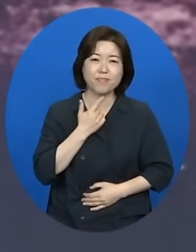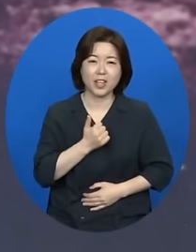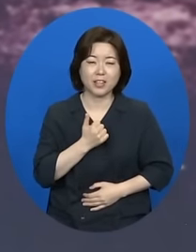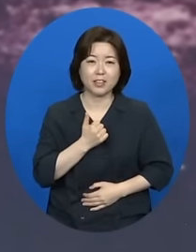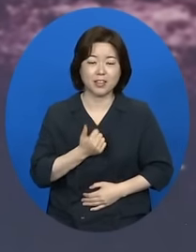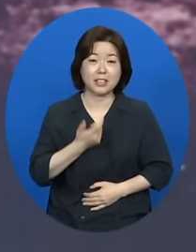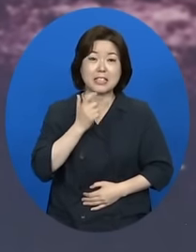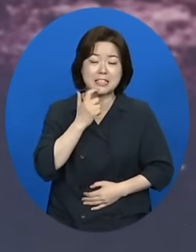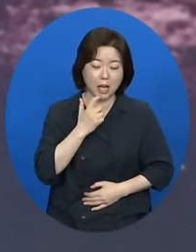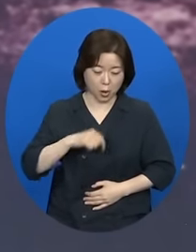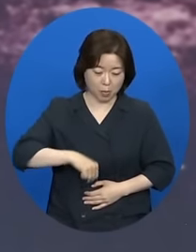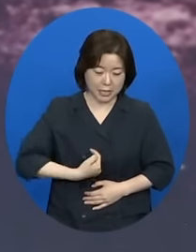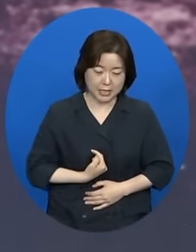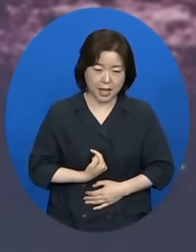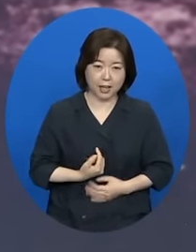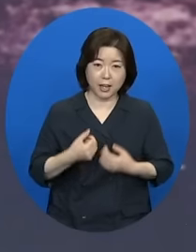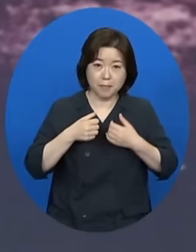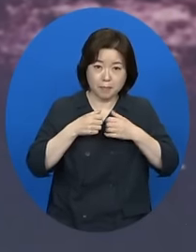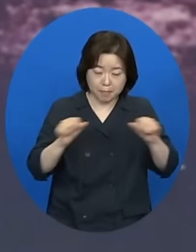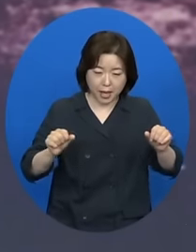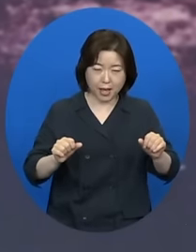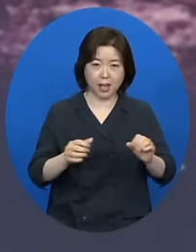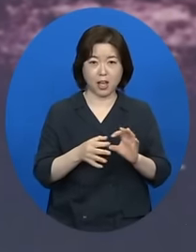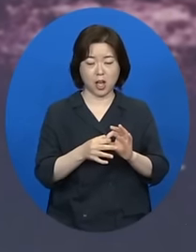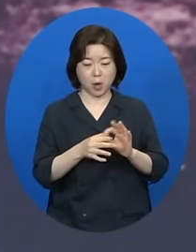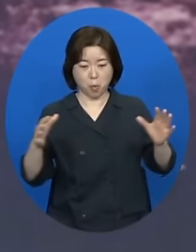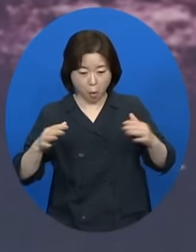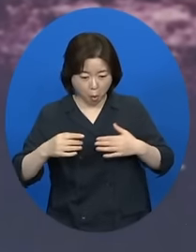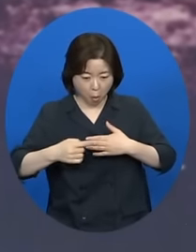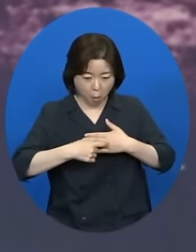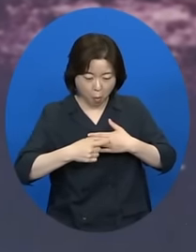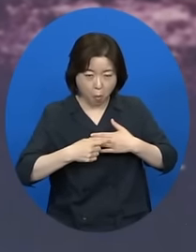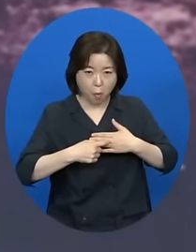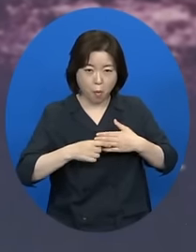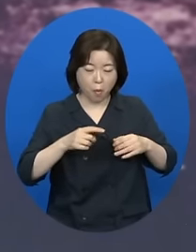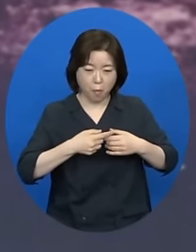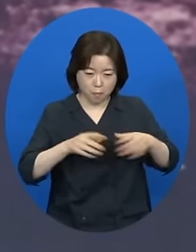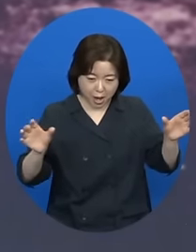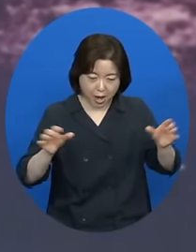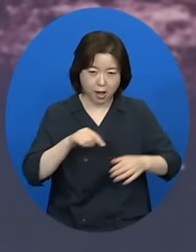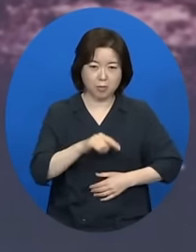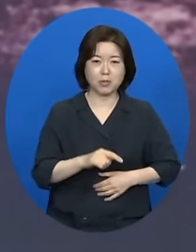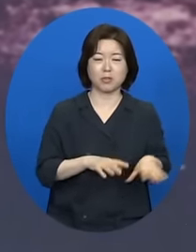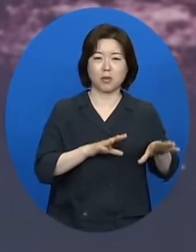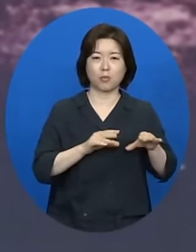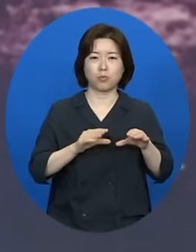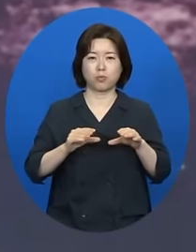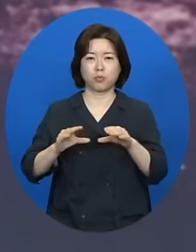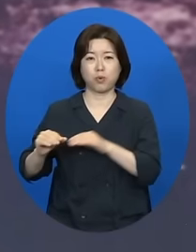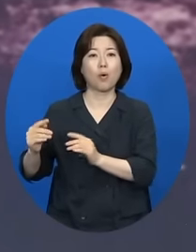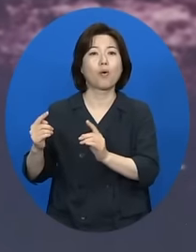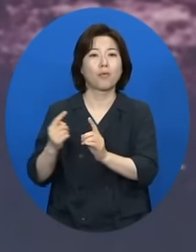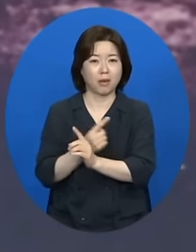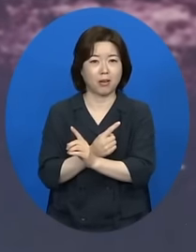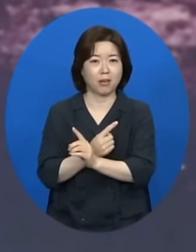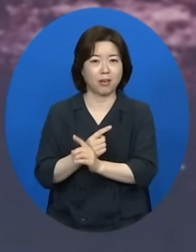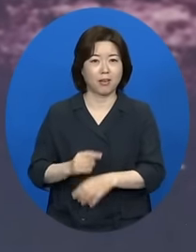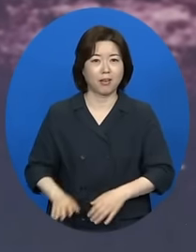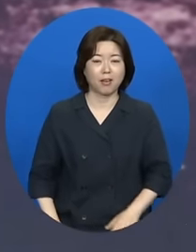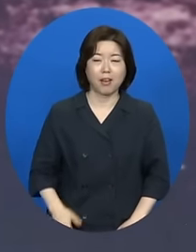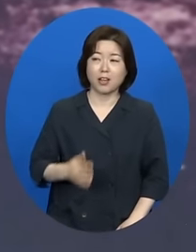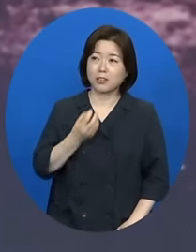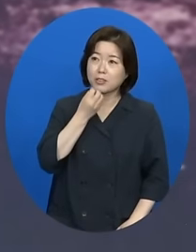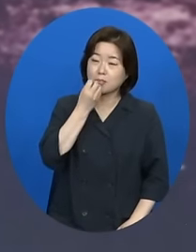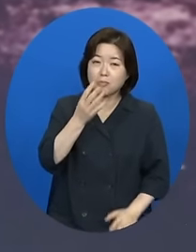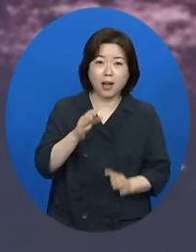껍질이 깨어지기 시작하고 그의 마음이 부들부들해지기 시작합니다. 그의 입술의 주어가 이제는 내가